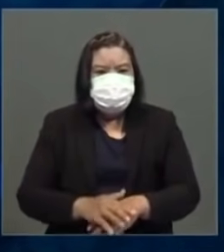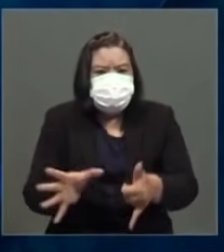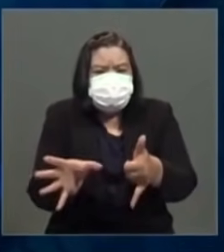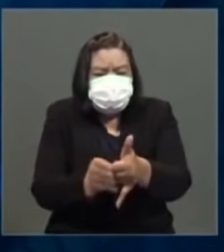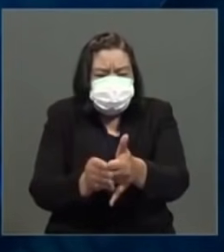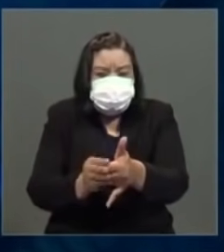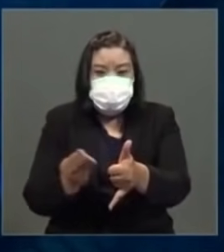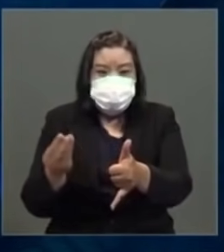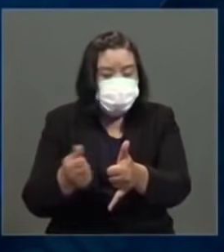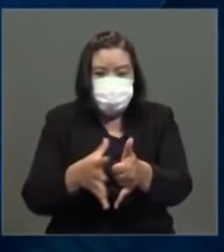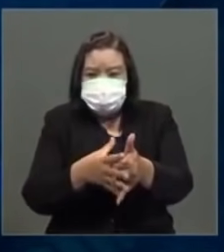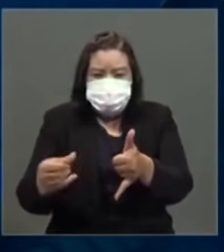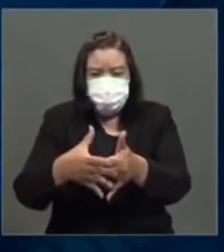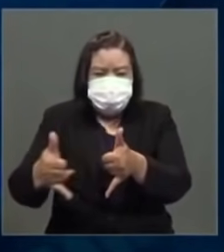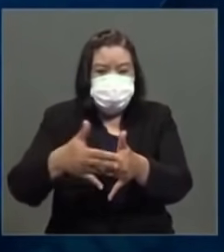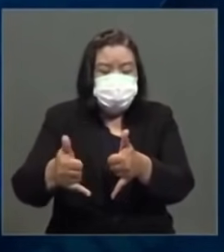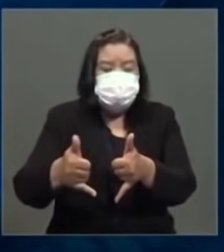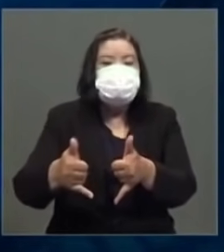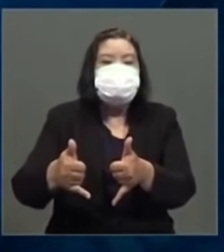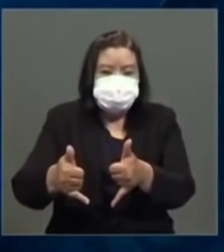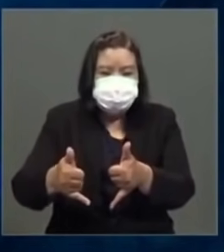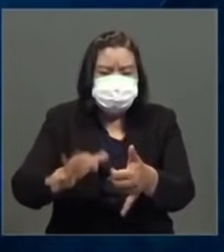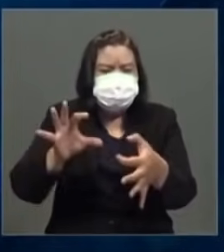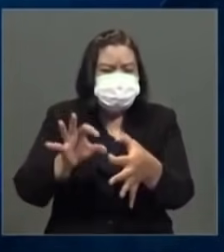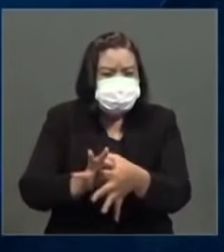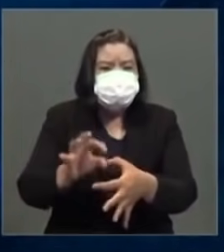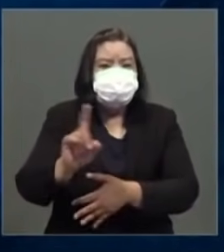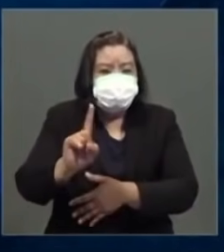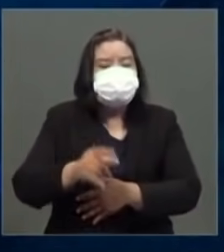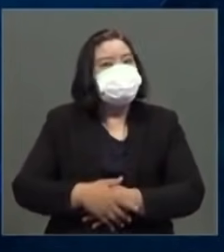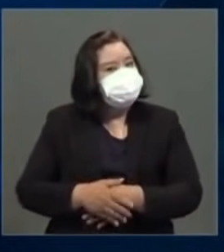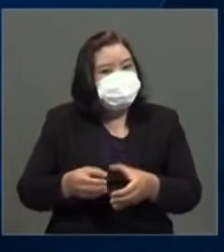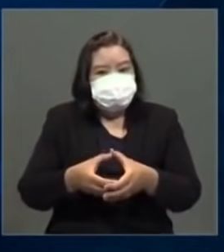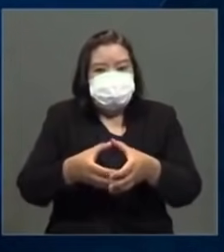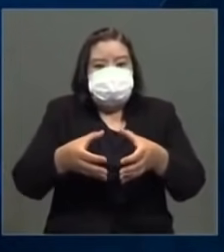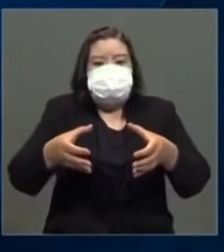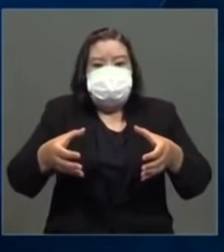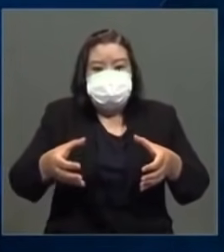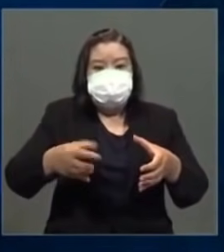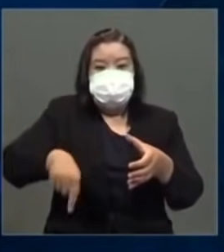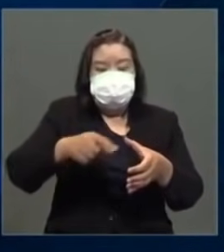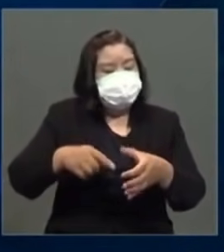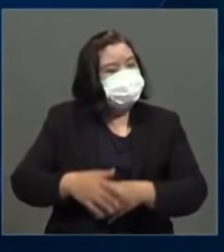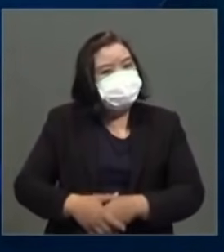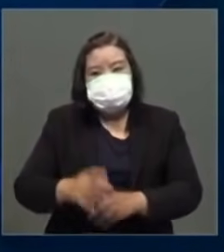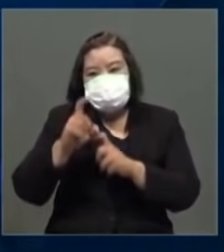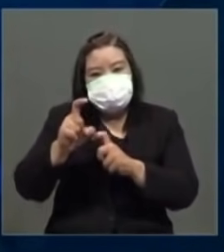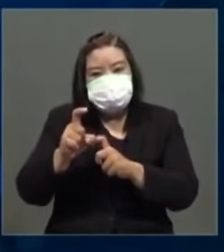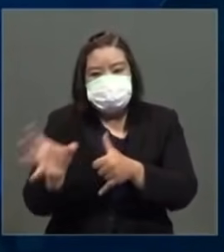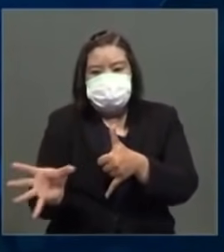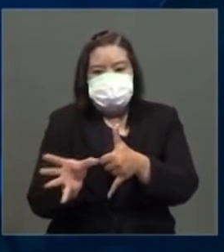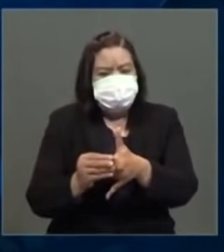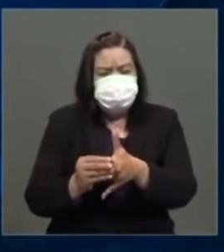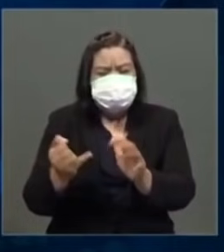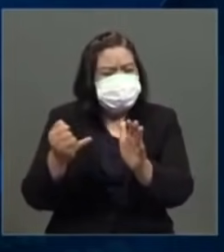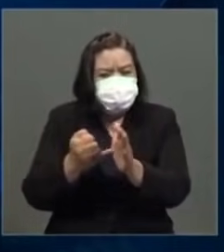ติดเชื้อแล้วก็ในการที่จะทำให้เกิดการไปถึงกลุ่มคนที่เป็นกลุ่มเสี่ยงทั้งหลายที่ทำให้เขาต้องนอนโรง